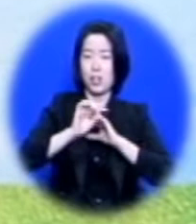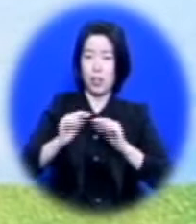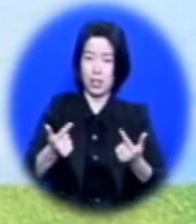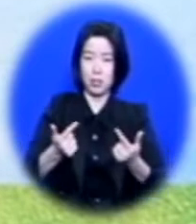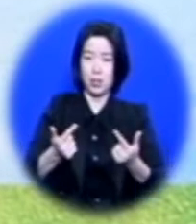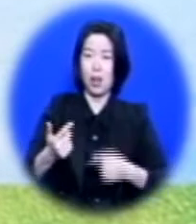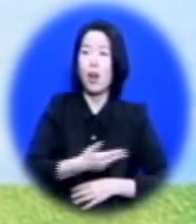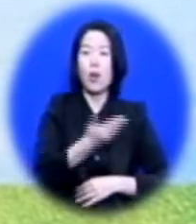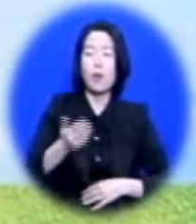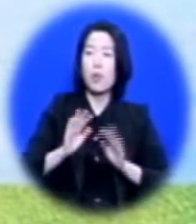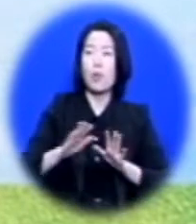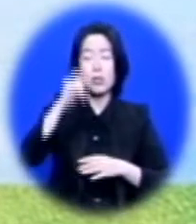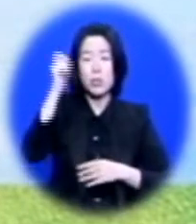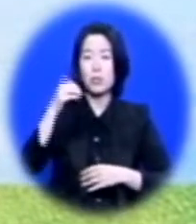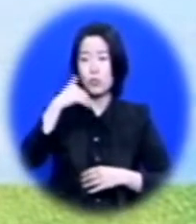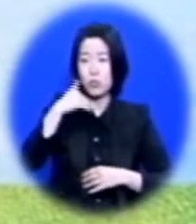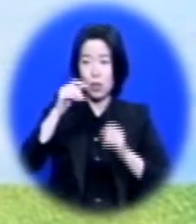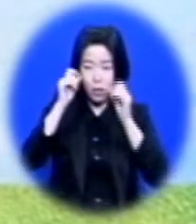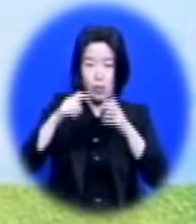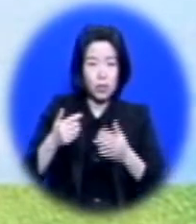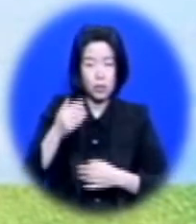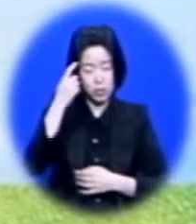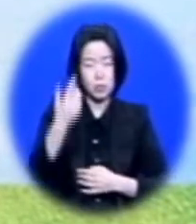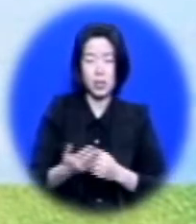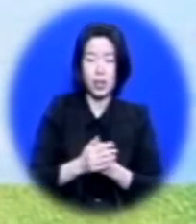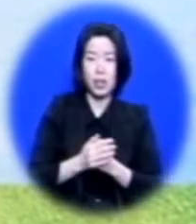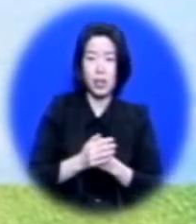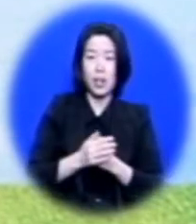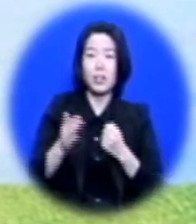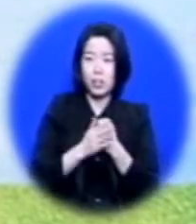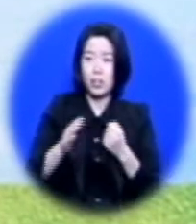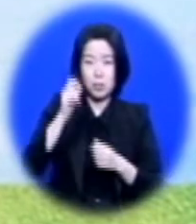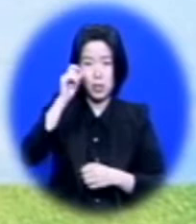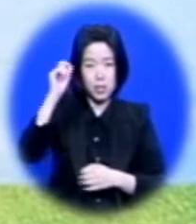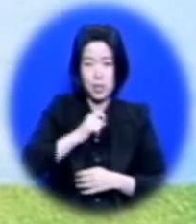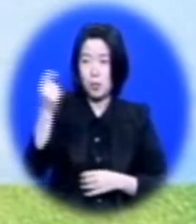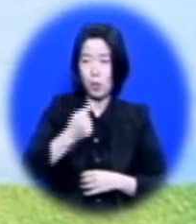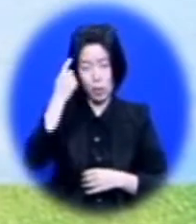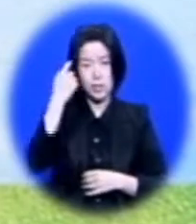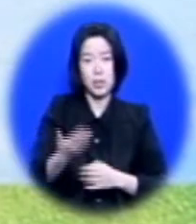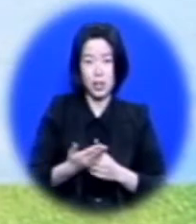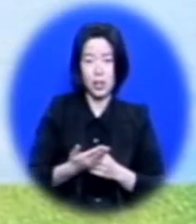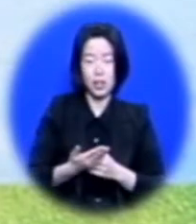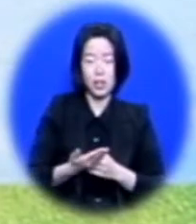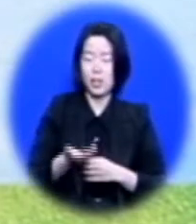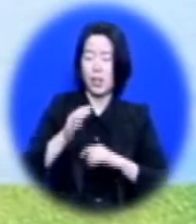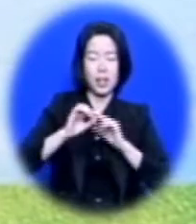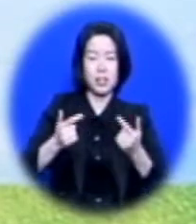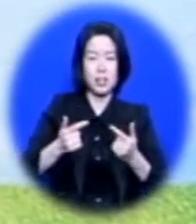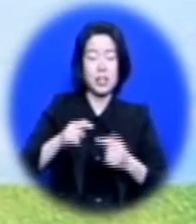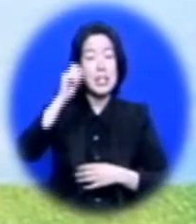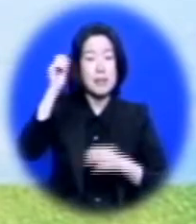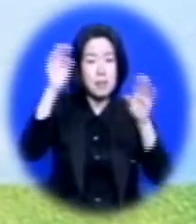여러분 오늘 새벽 누가 깨 우셨어요 그래서 재배기 왔나요 재 벽은 그냥 오는겁니다 그저